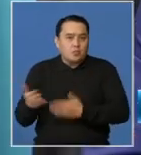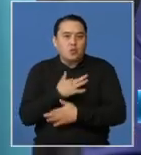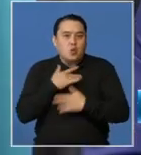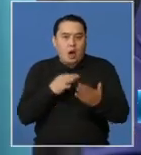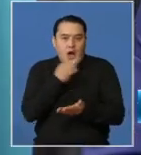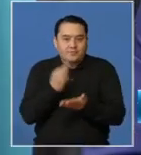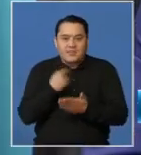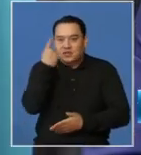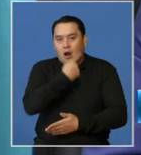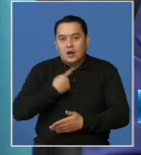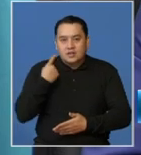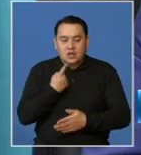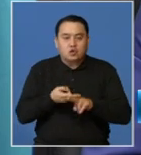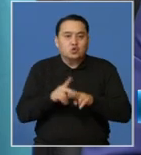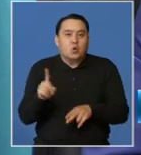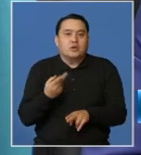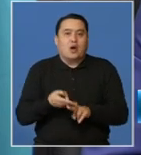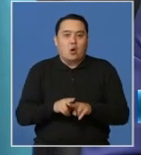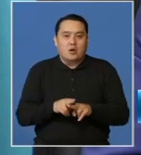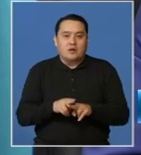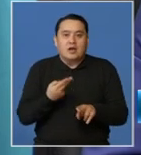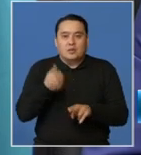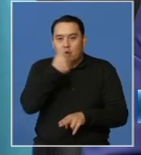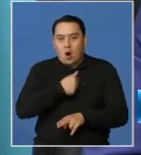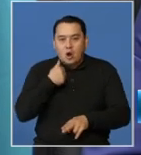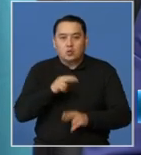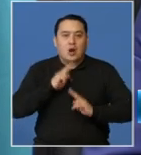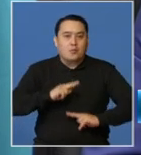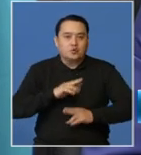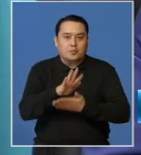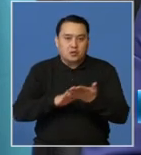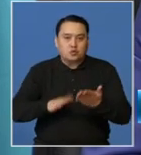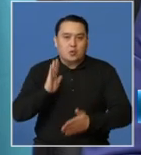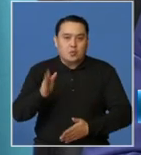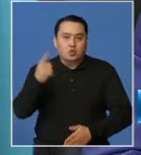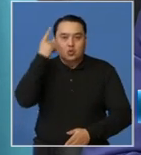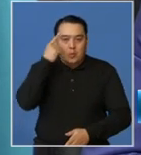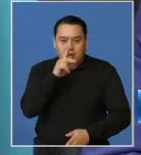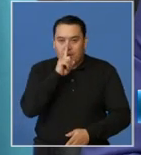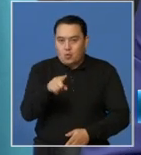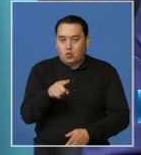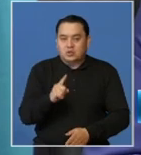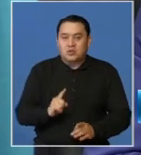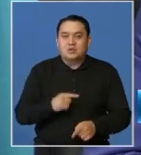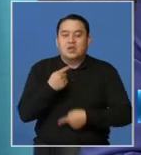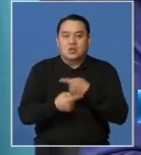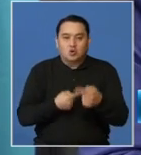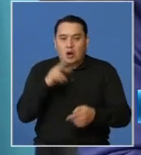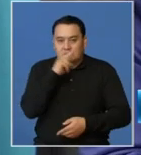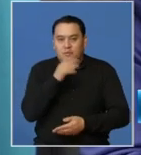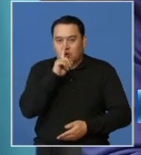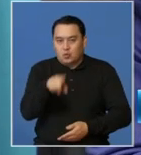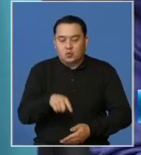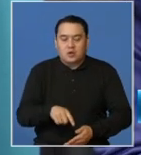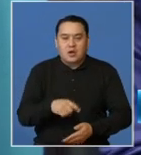многие ответственные лица. Что это такое? В текущем году эта работа продолжится. Думаю, вы не будете наступать на те же грабли.